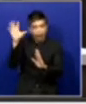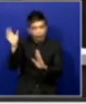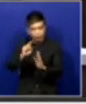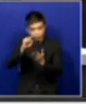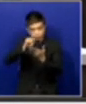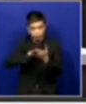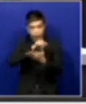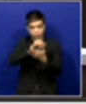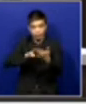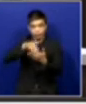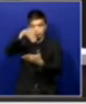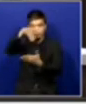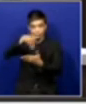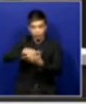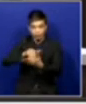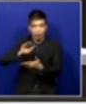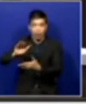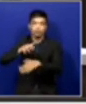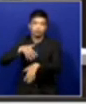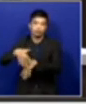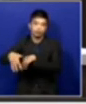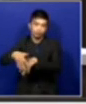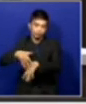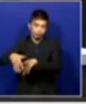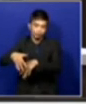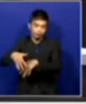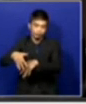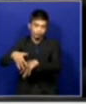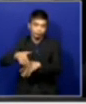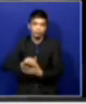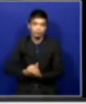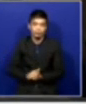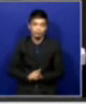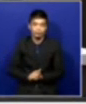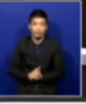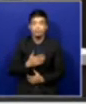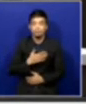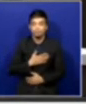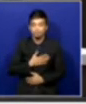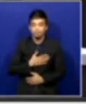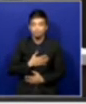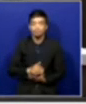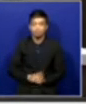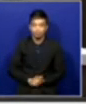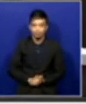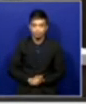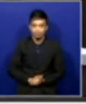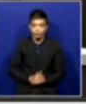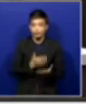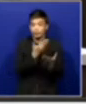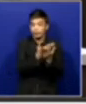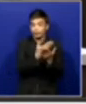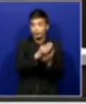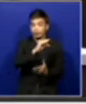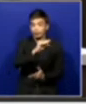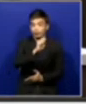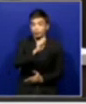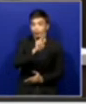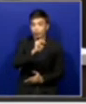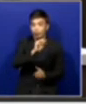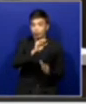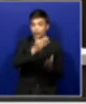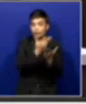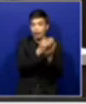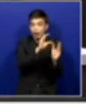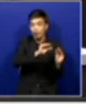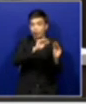งของพี่น้องประชาชนท่านประธานครับการโอนงบประมาณรายจ่ายในประวัติศาสต